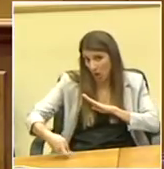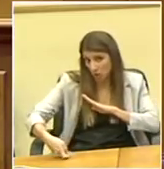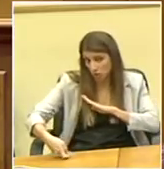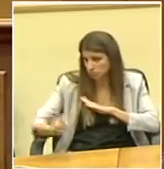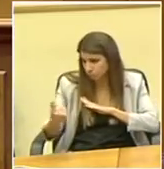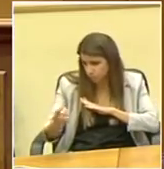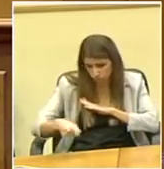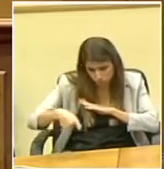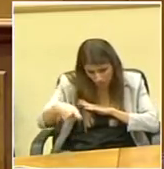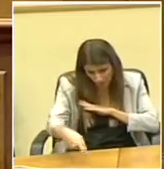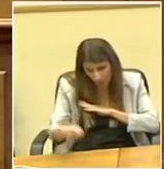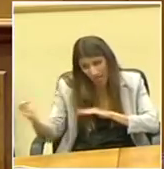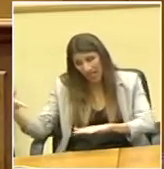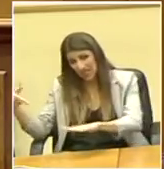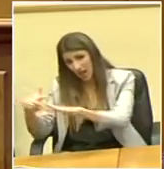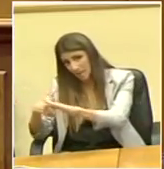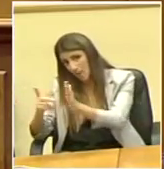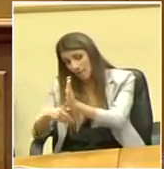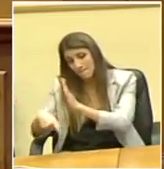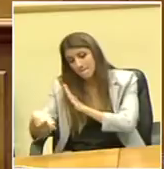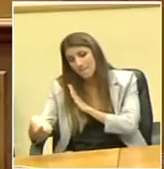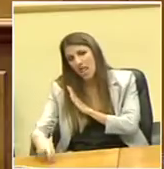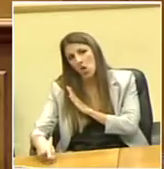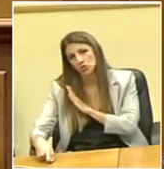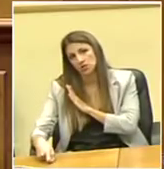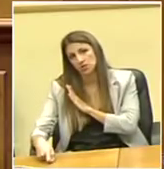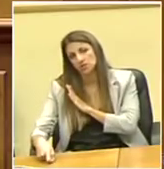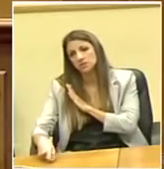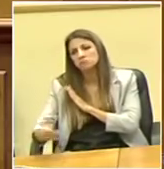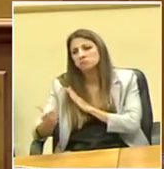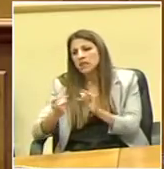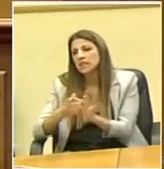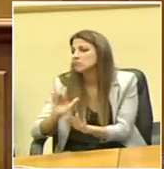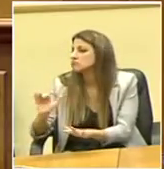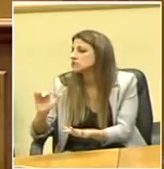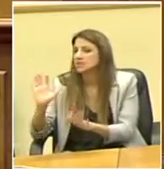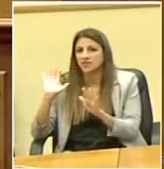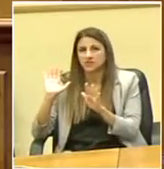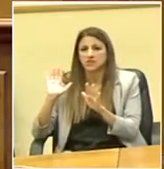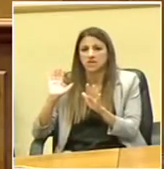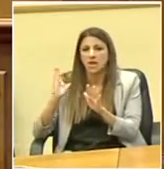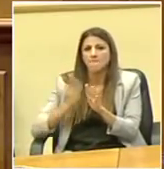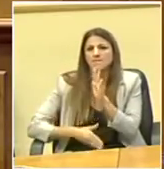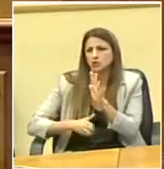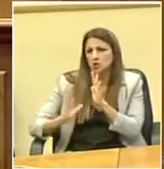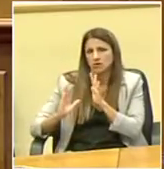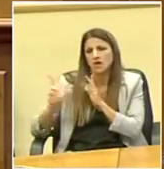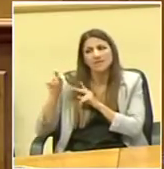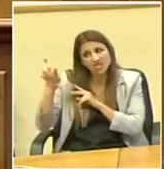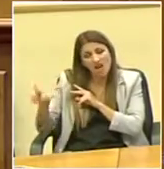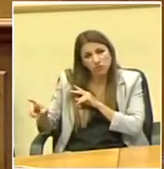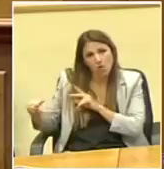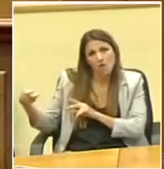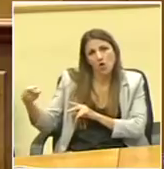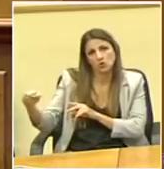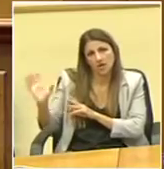ποσό, το ταμείο θα πληρώσει άμεσα, μόλις ζητηθεί το ασάνο ποσό, σαν να ήταν εκείνο ο